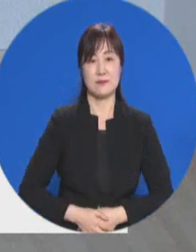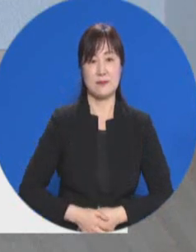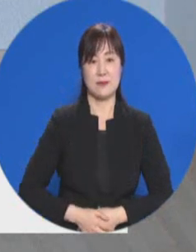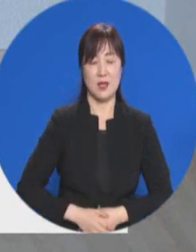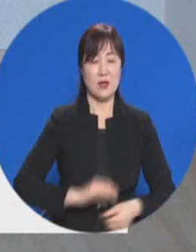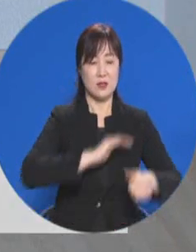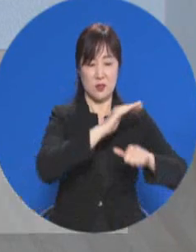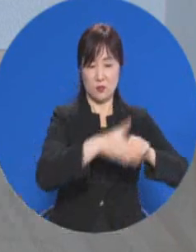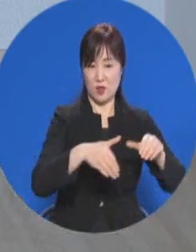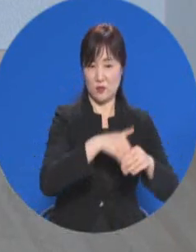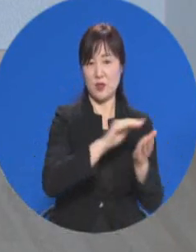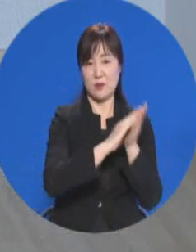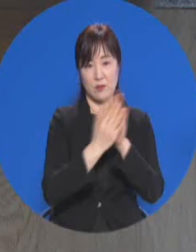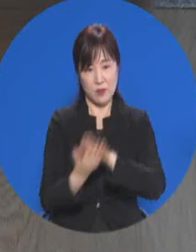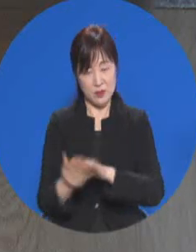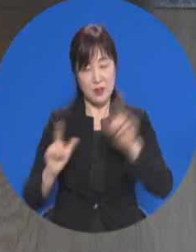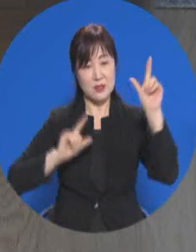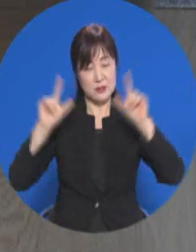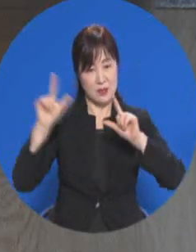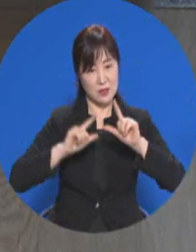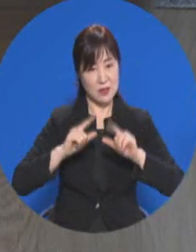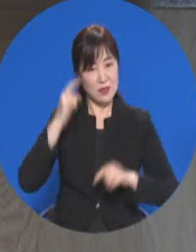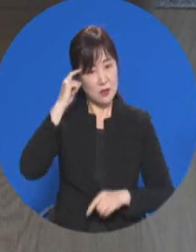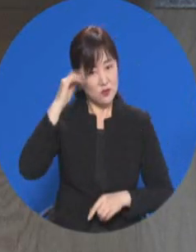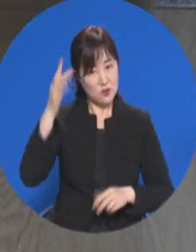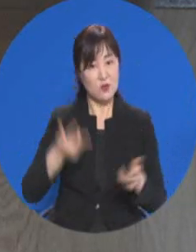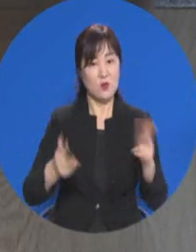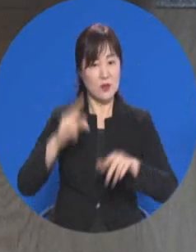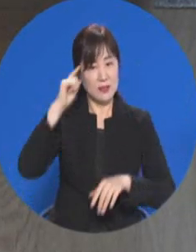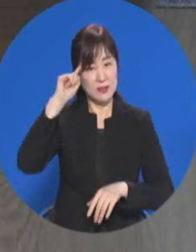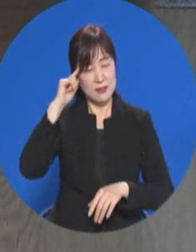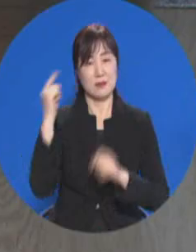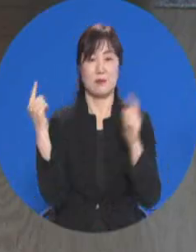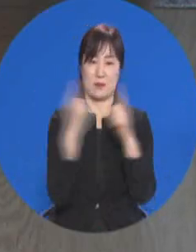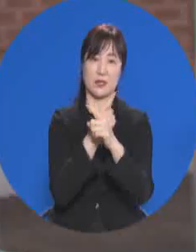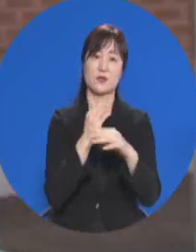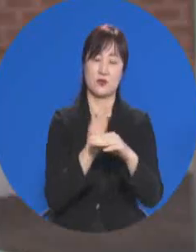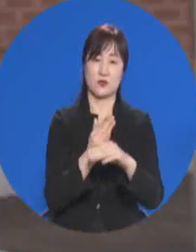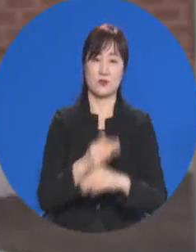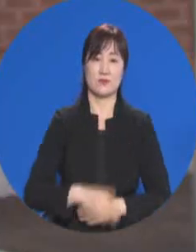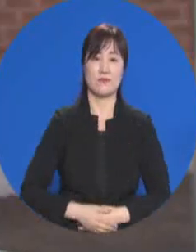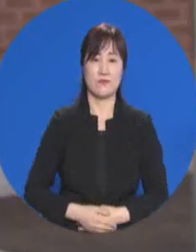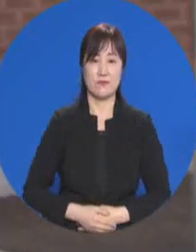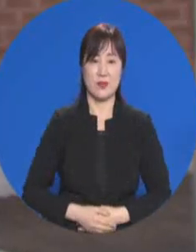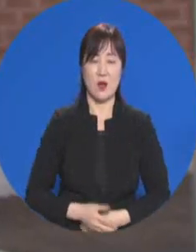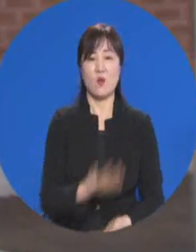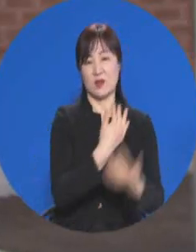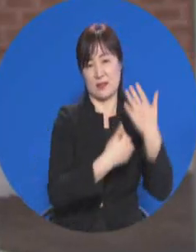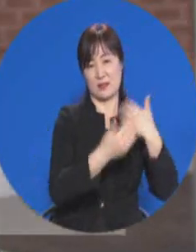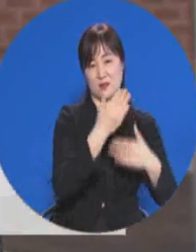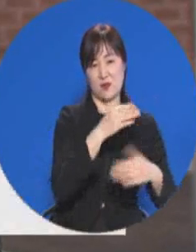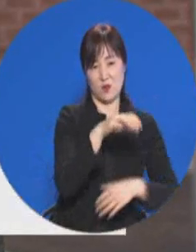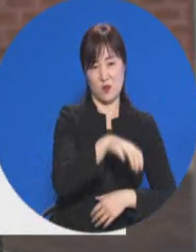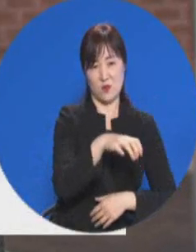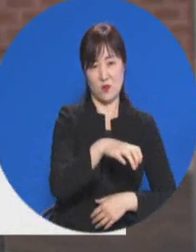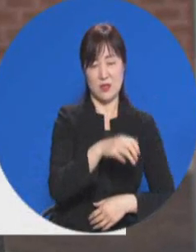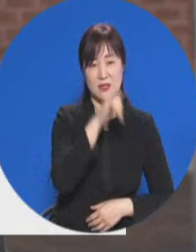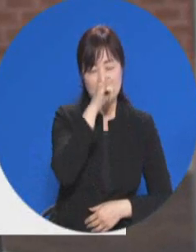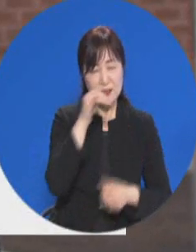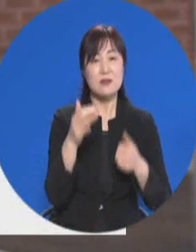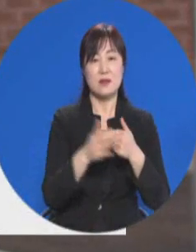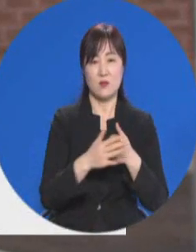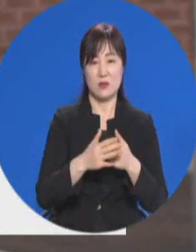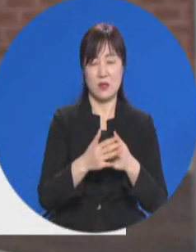장묘 문화의 변화 추세 속에서 추모 공원에 대한 인식 개선도 큰 몫을 하고 있습니다. 화장터가 있기 때문에